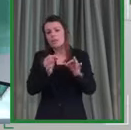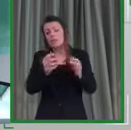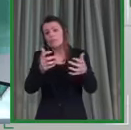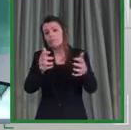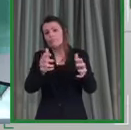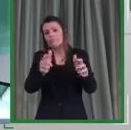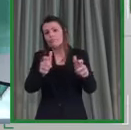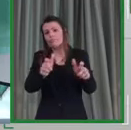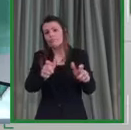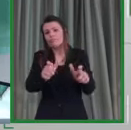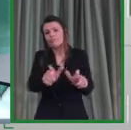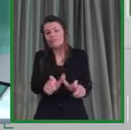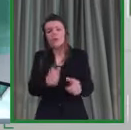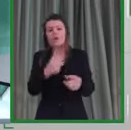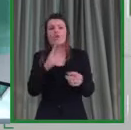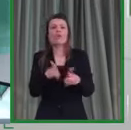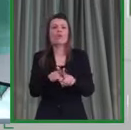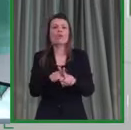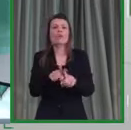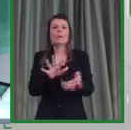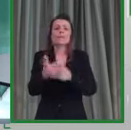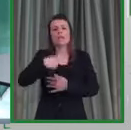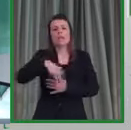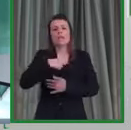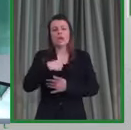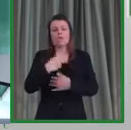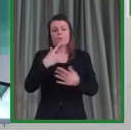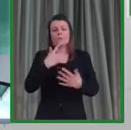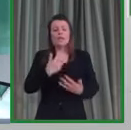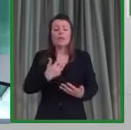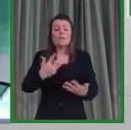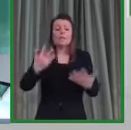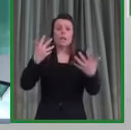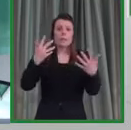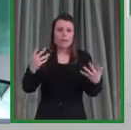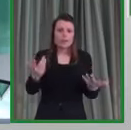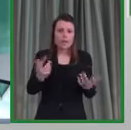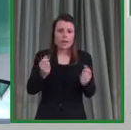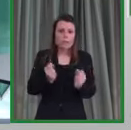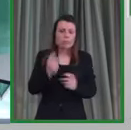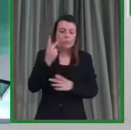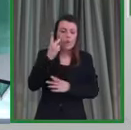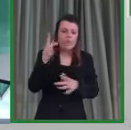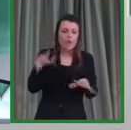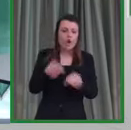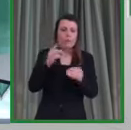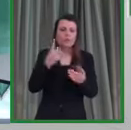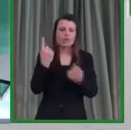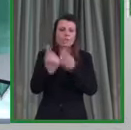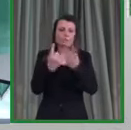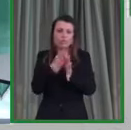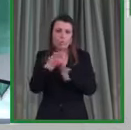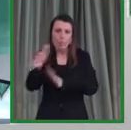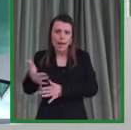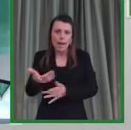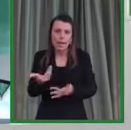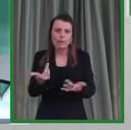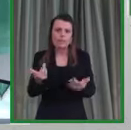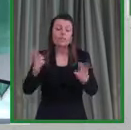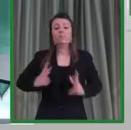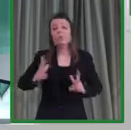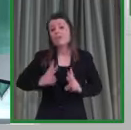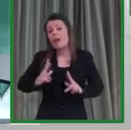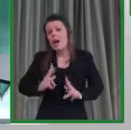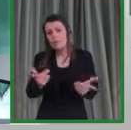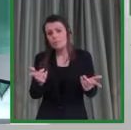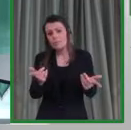stiamo svoltando in un'altra un'altra dimensione e quindi un gradino in più in discesa l'abbiamo